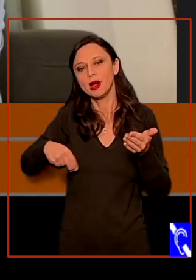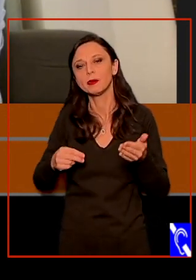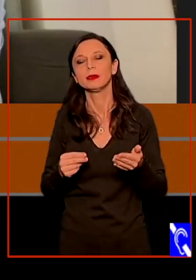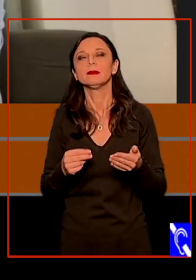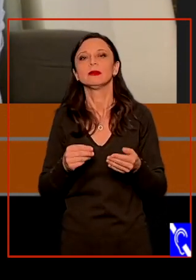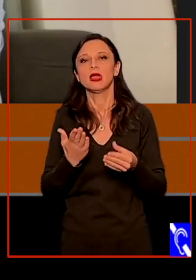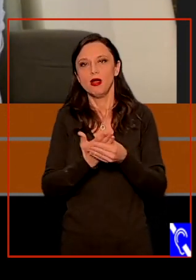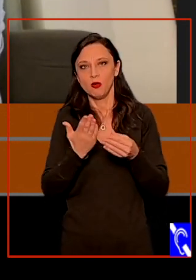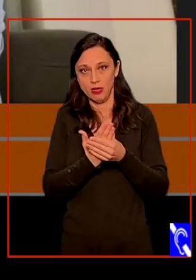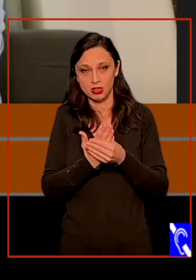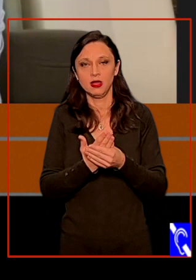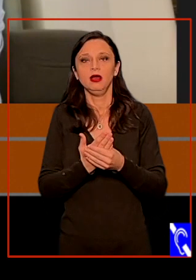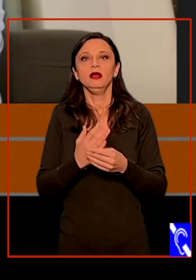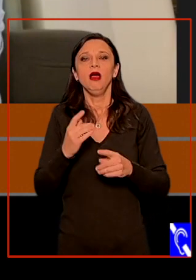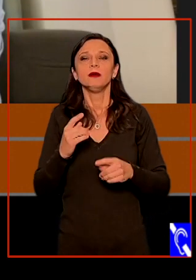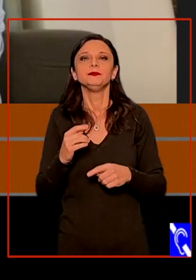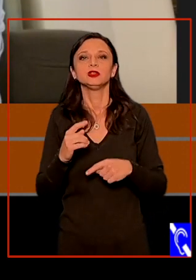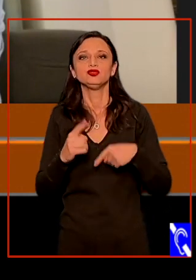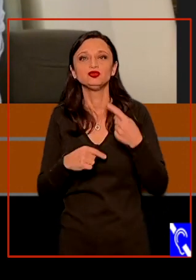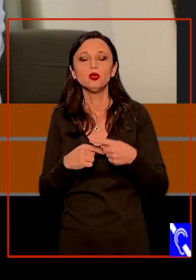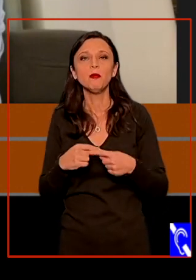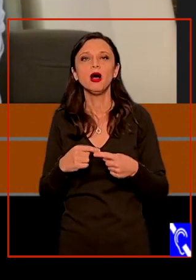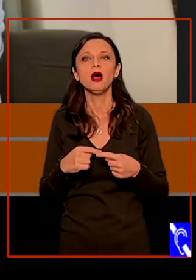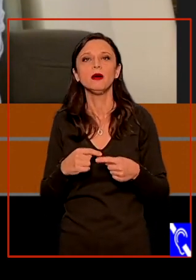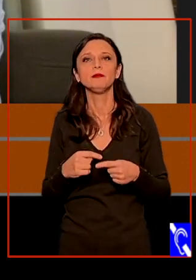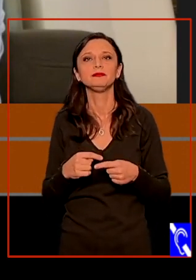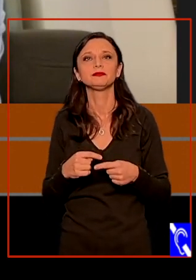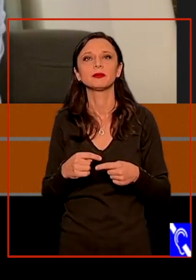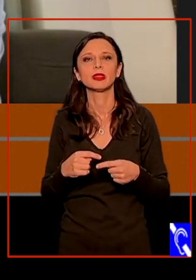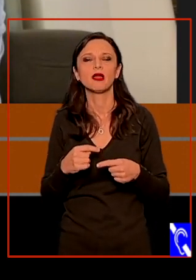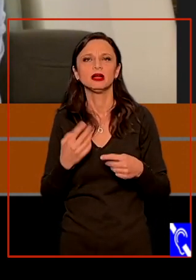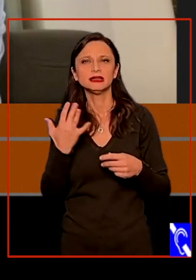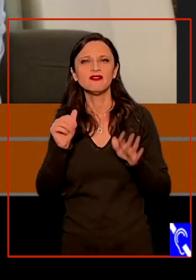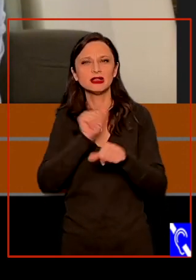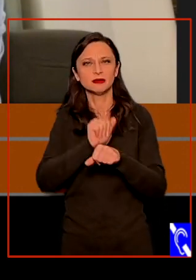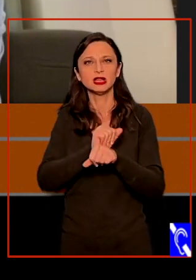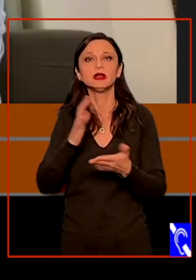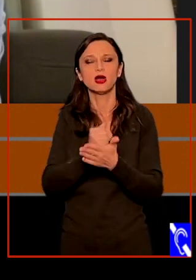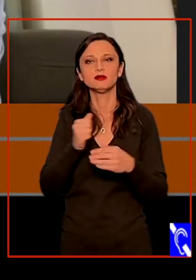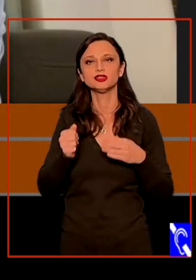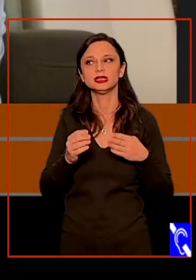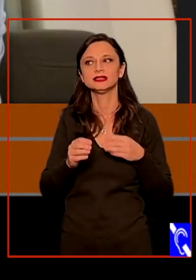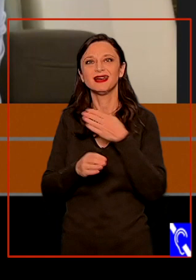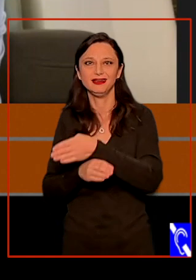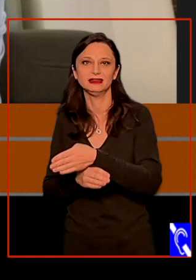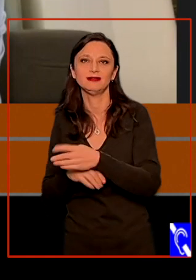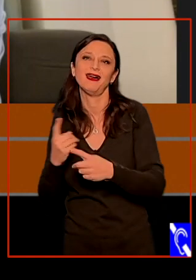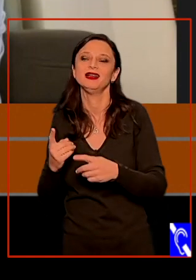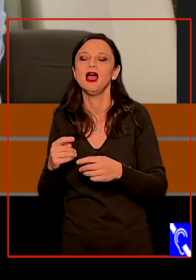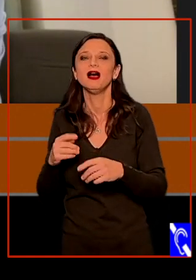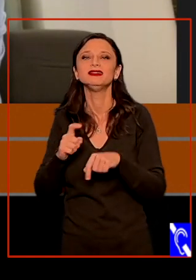de backup la backup la backup ca să poată să intre până la urmă câteva săptămâni de zile mai târziu. Ori asta nu poate